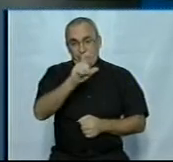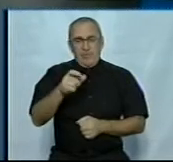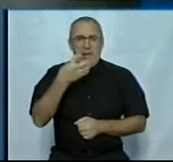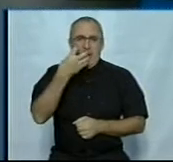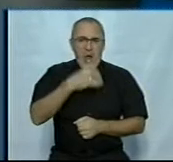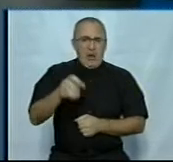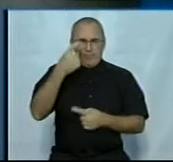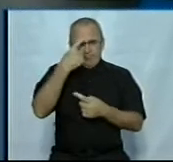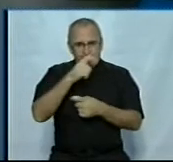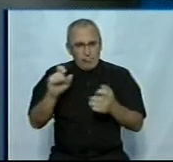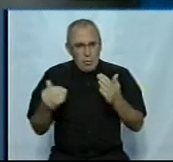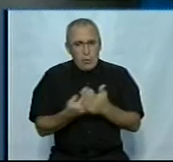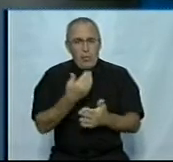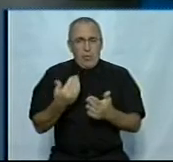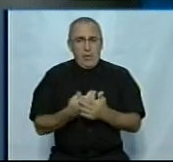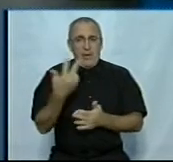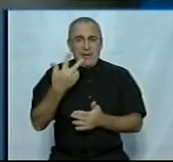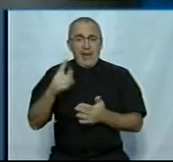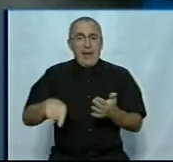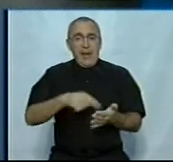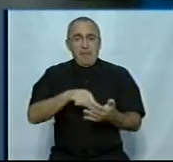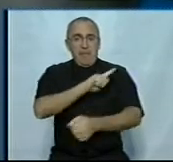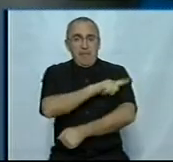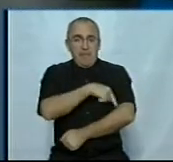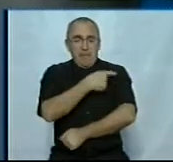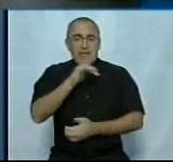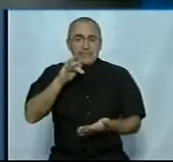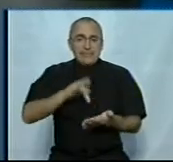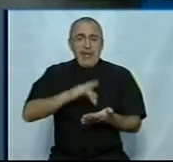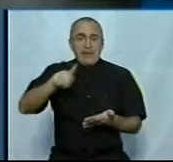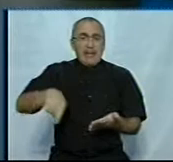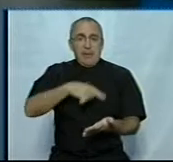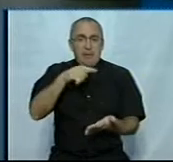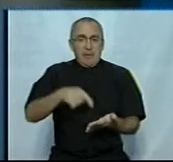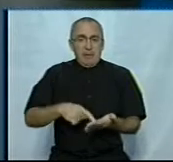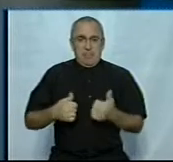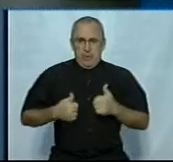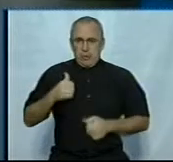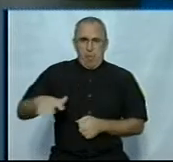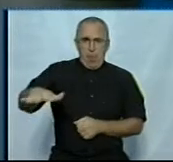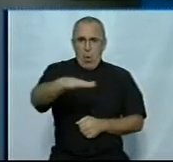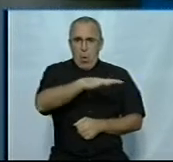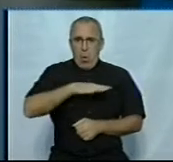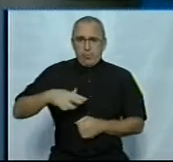гаряча новина. Третя міська лікарня, центр міста, пристойні площі.